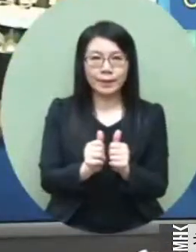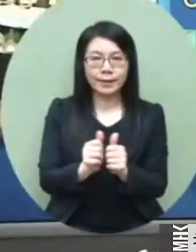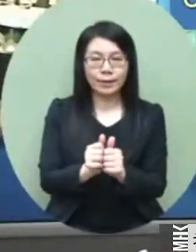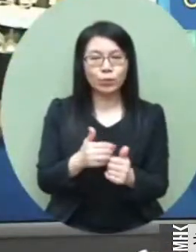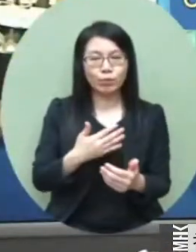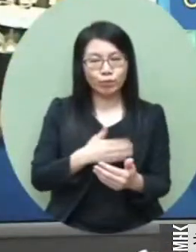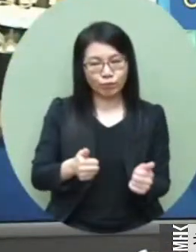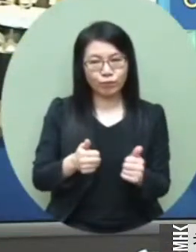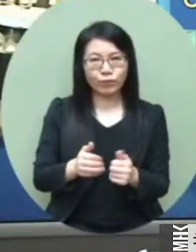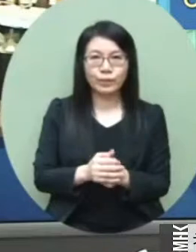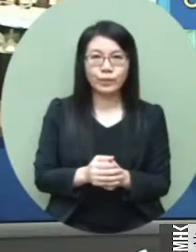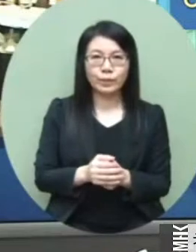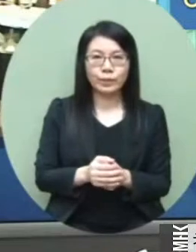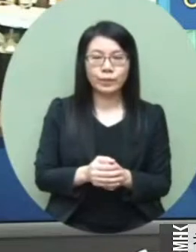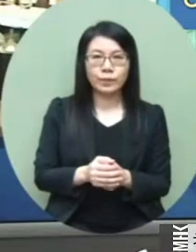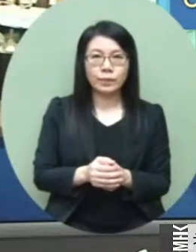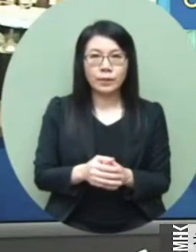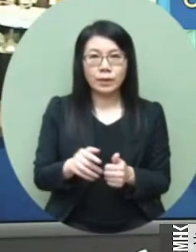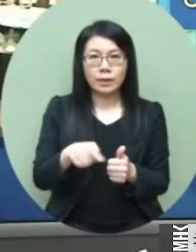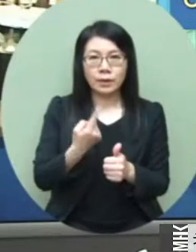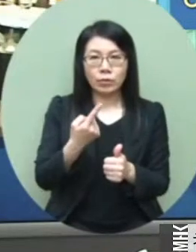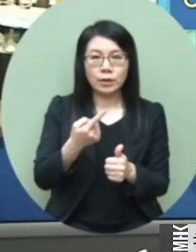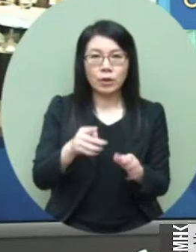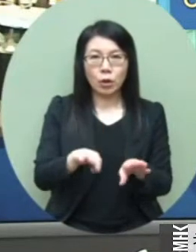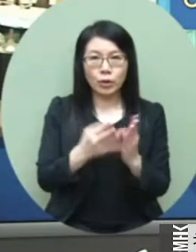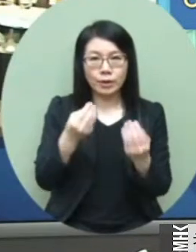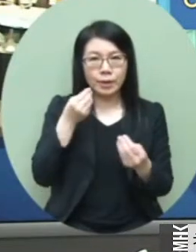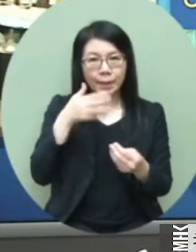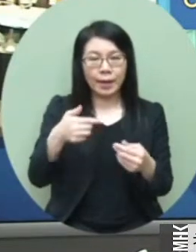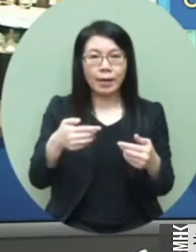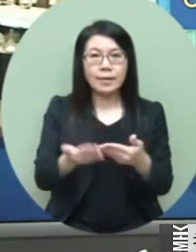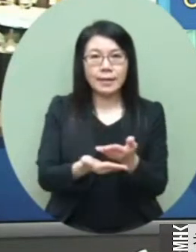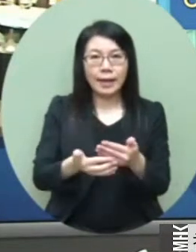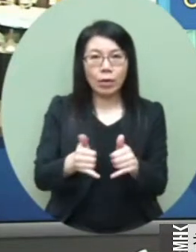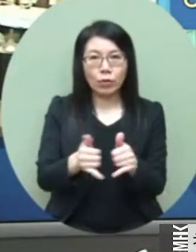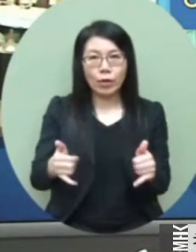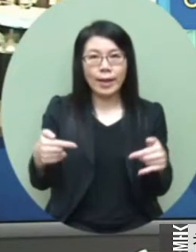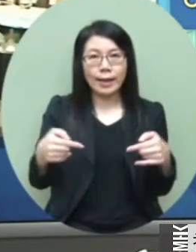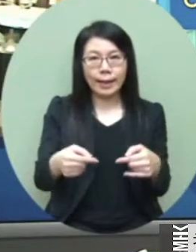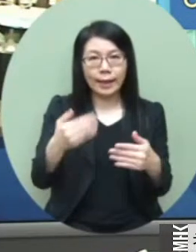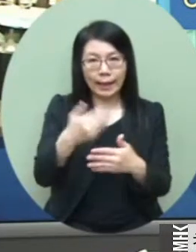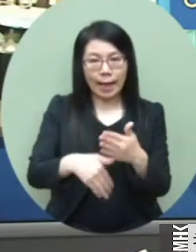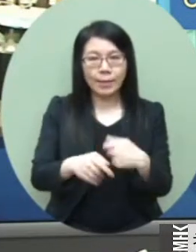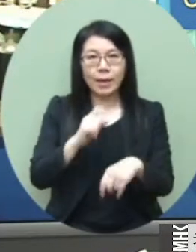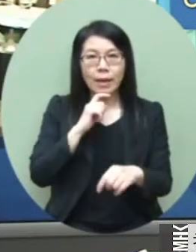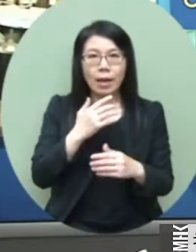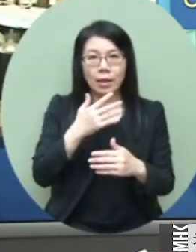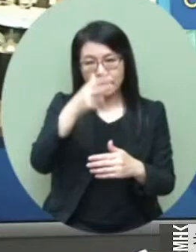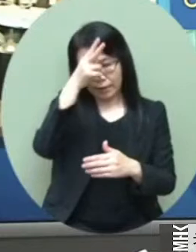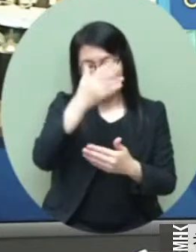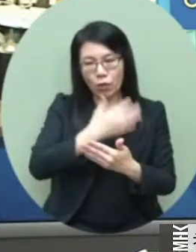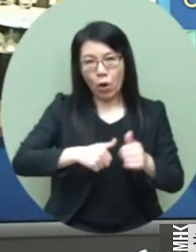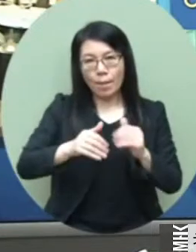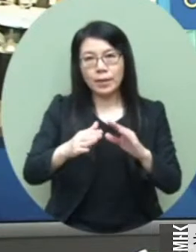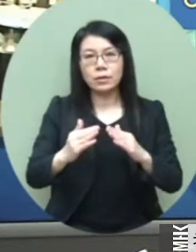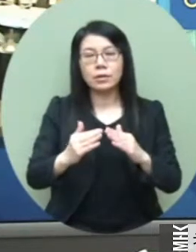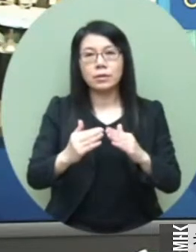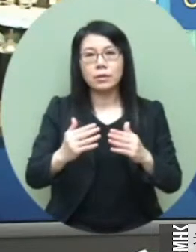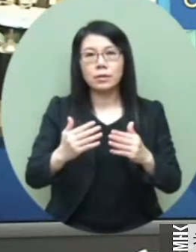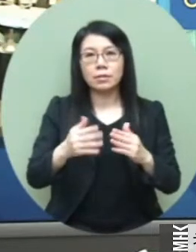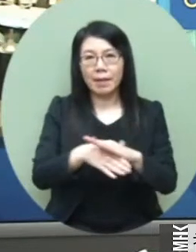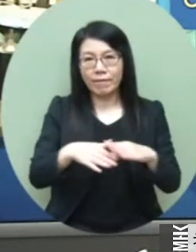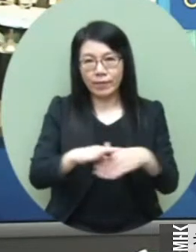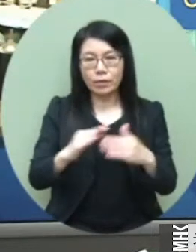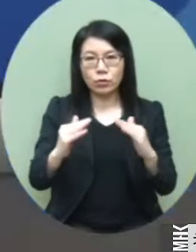嚇，大家好。因應首階段放寬社交距離嘅措施咧，康文署咧會喺下個星